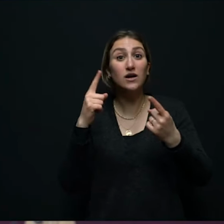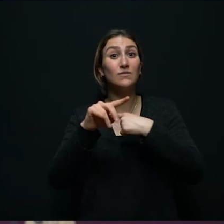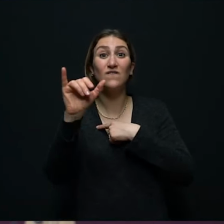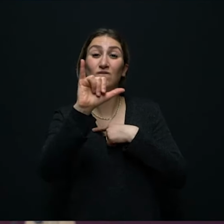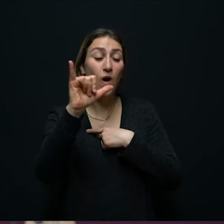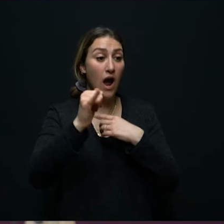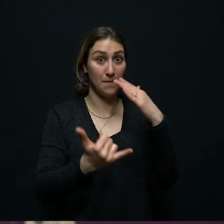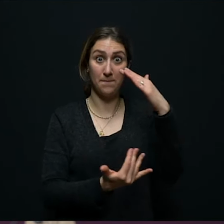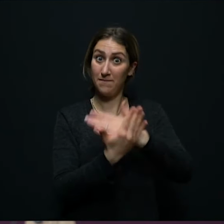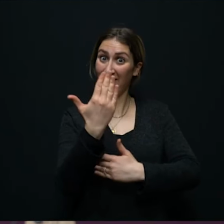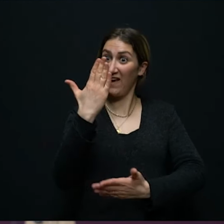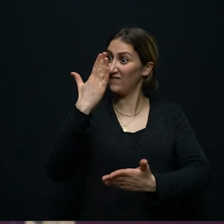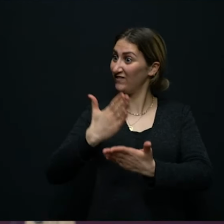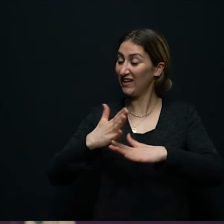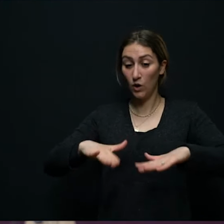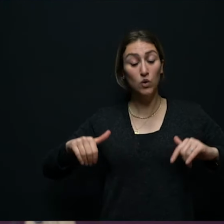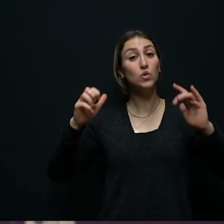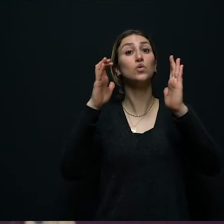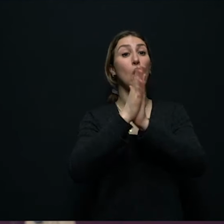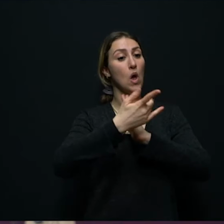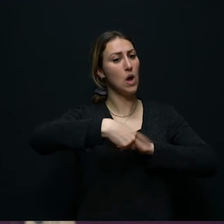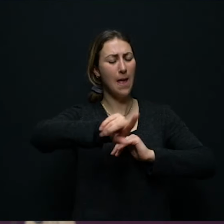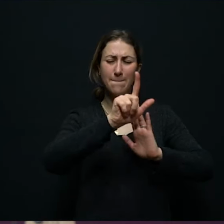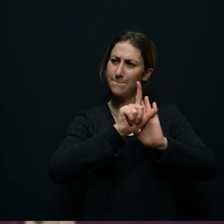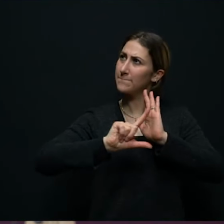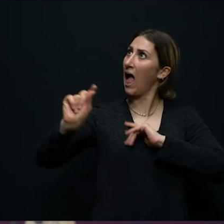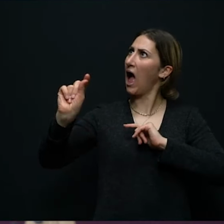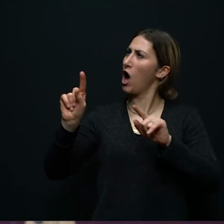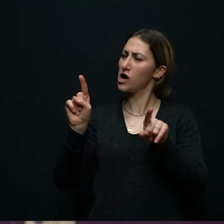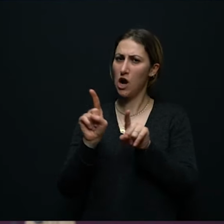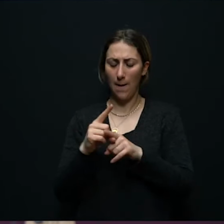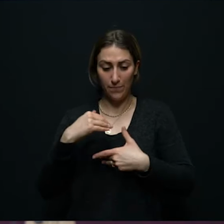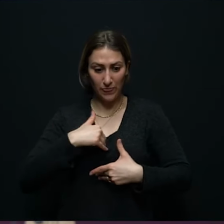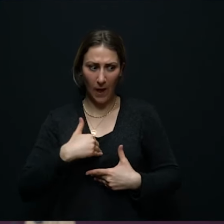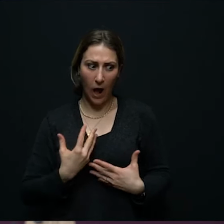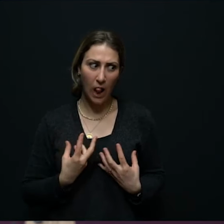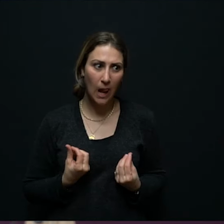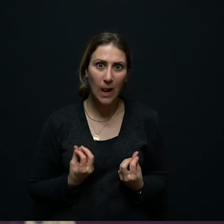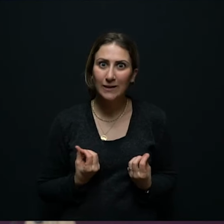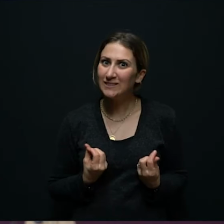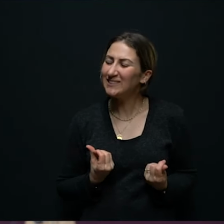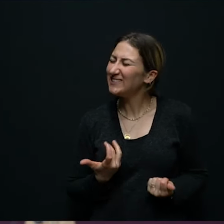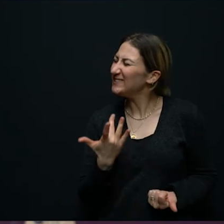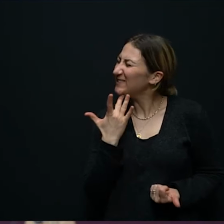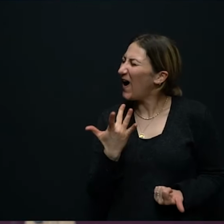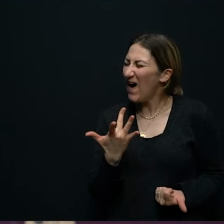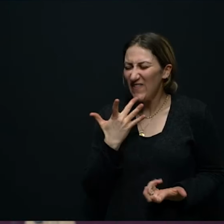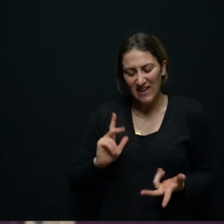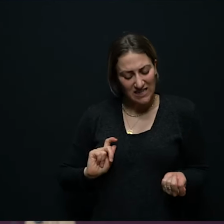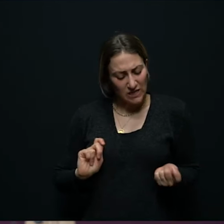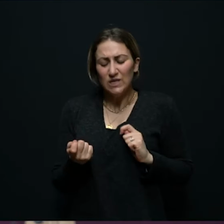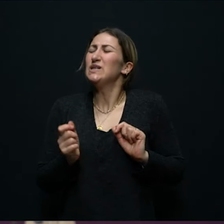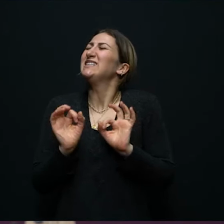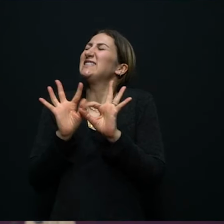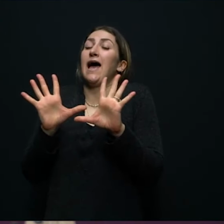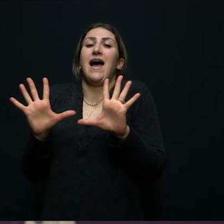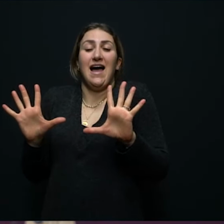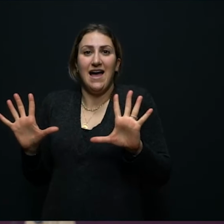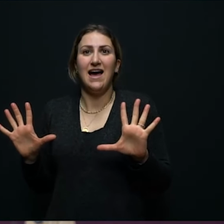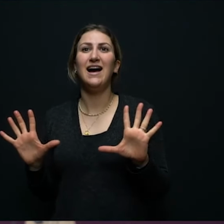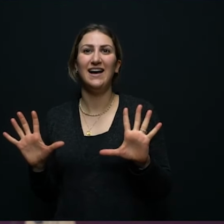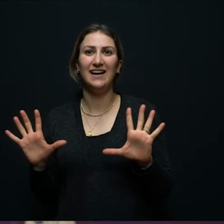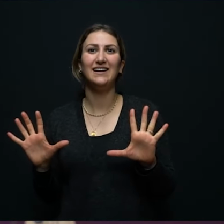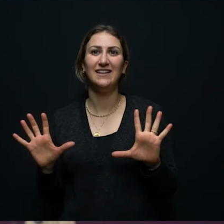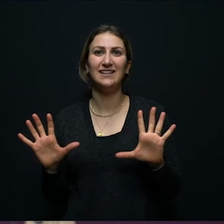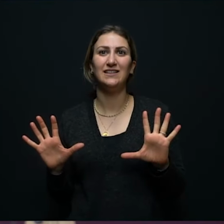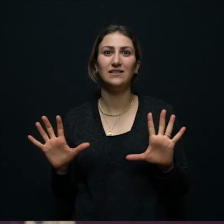envie de rechercher cette sainteté il faut bien avouer que de manière naturelle c'est pas vraiment un sujet